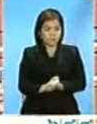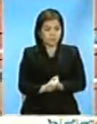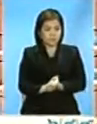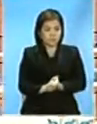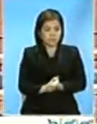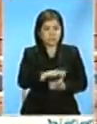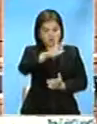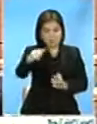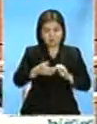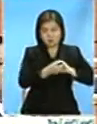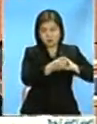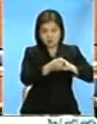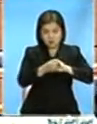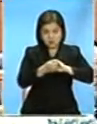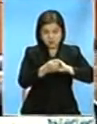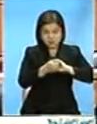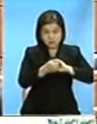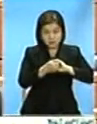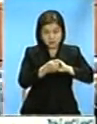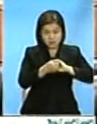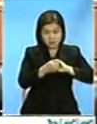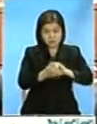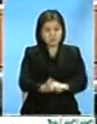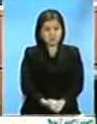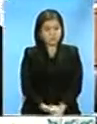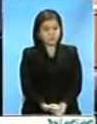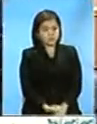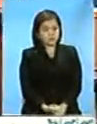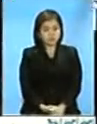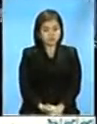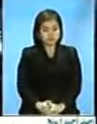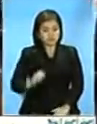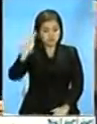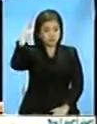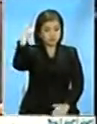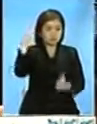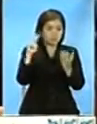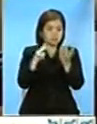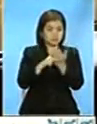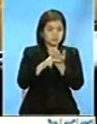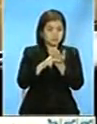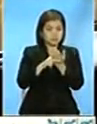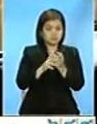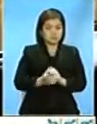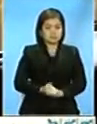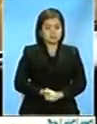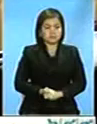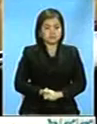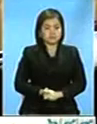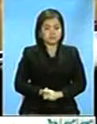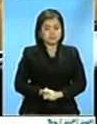เราช่วยกันนะครับขอท่านเจ้าดีของนาทีฮะอีกท่านนึง มีผู้ประท้วงครับท่านสาธิตผมว่าจะจบ